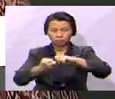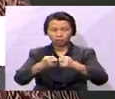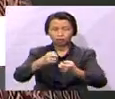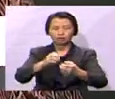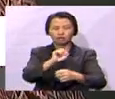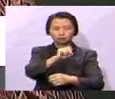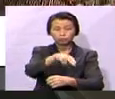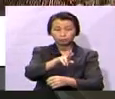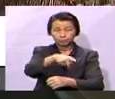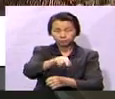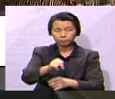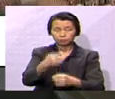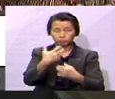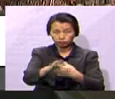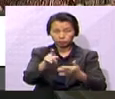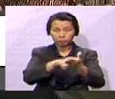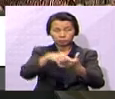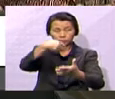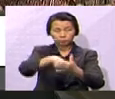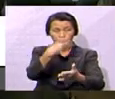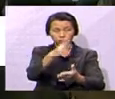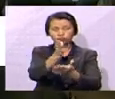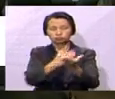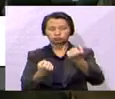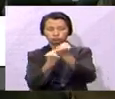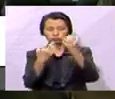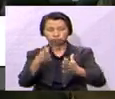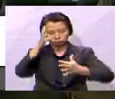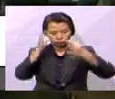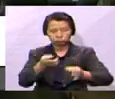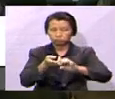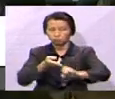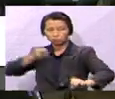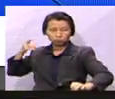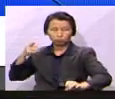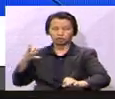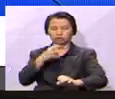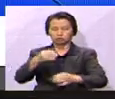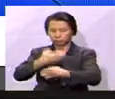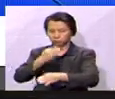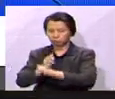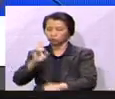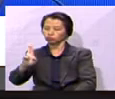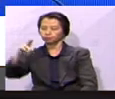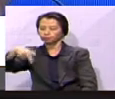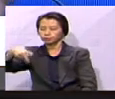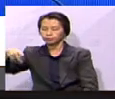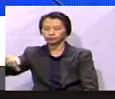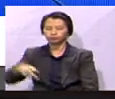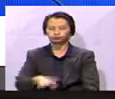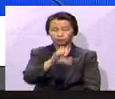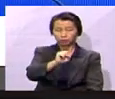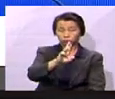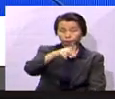SUPP selepas PRU12, sebahagian anggota parti dan penyokong mengambil keputusan untuk keluar parti dan membentuk UPP. SUPP